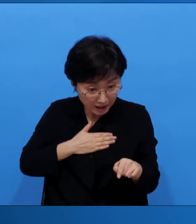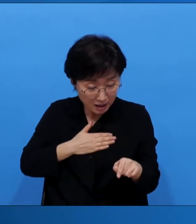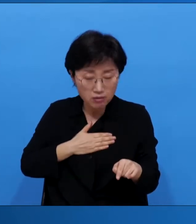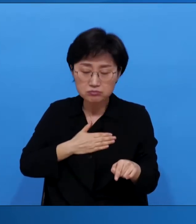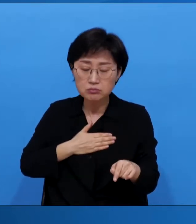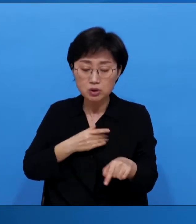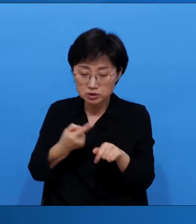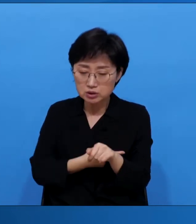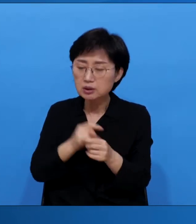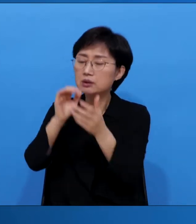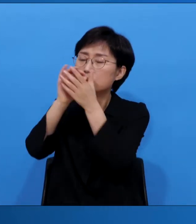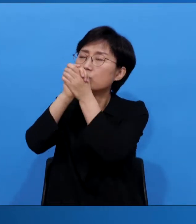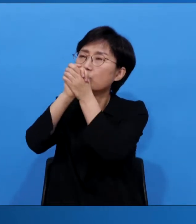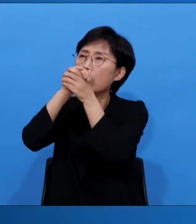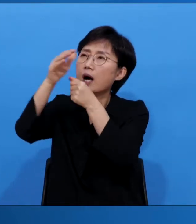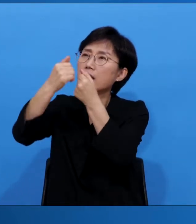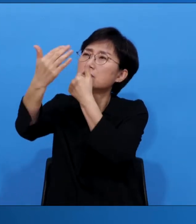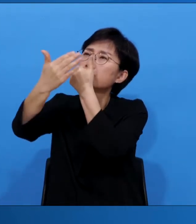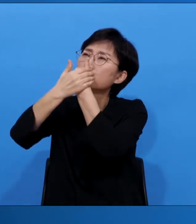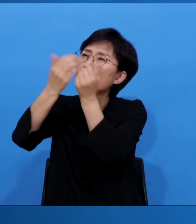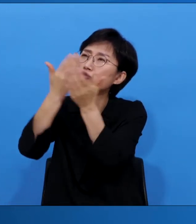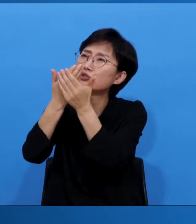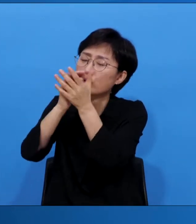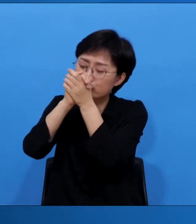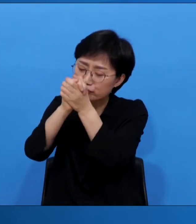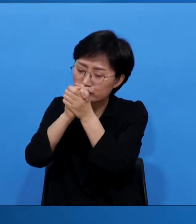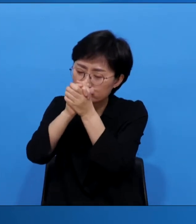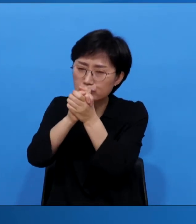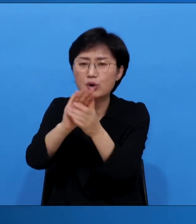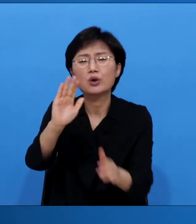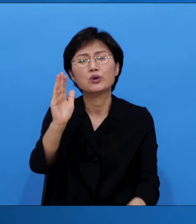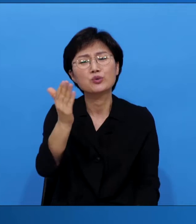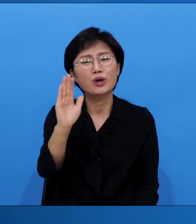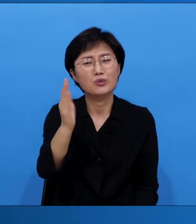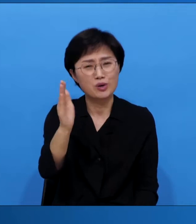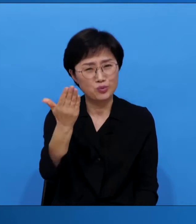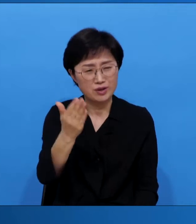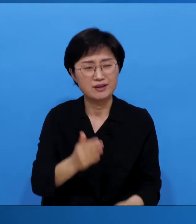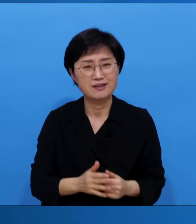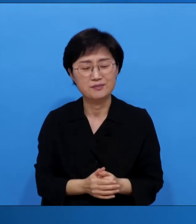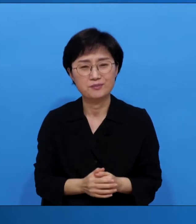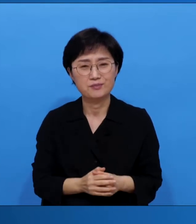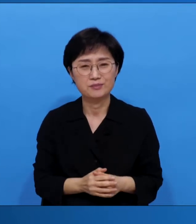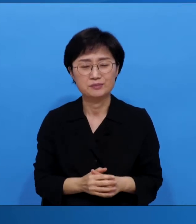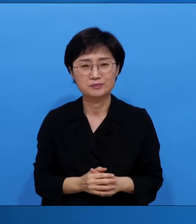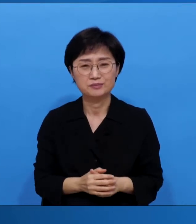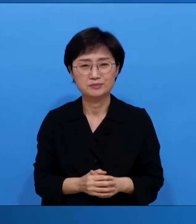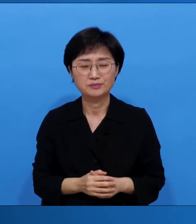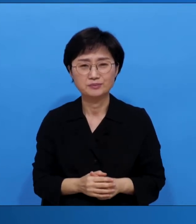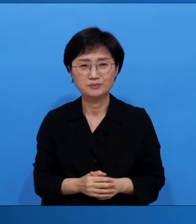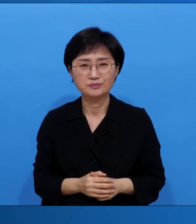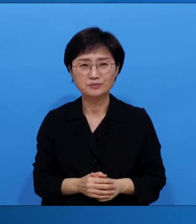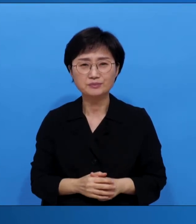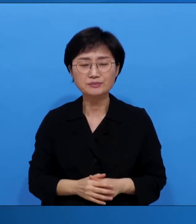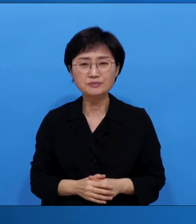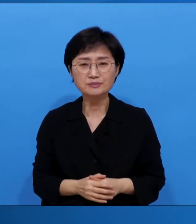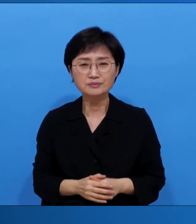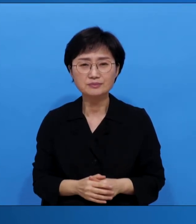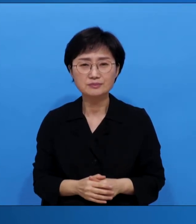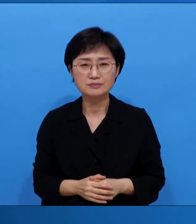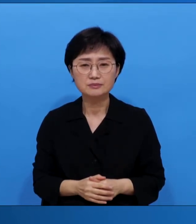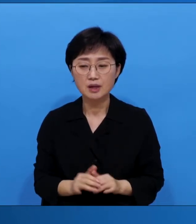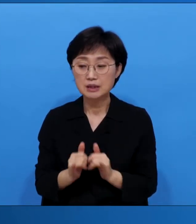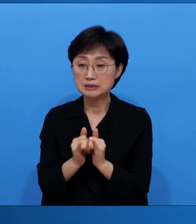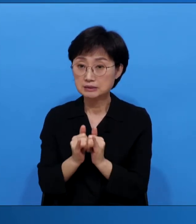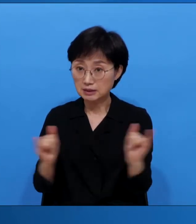기도 시작하면 돼요. There's nothing to be ashamed about, nothing to be afraid about either. If you have a problem if there's a problem that you have, then just pray about that. 대부분